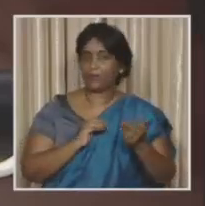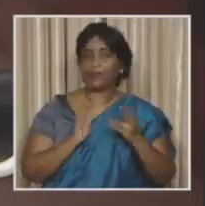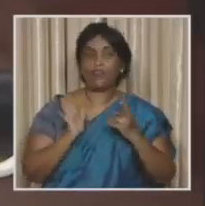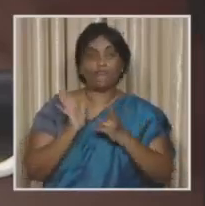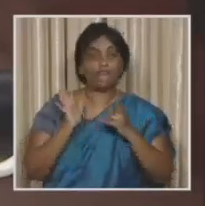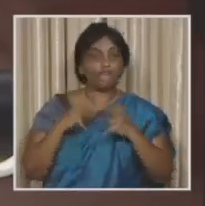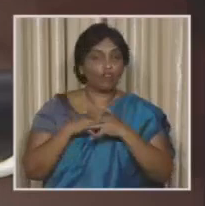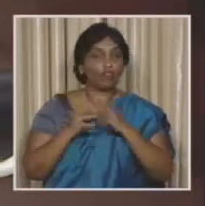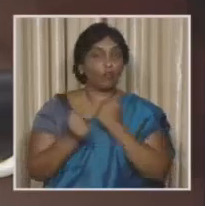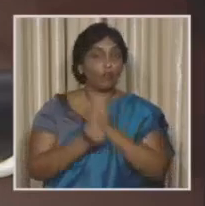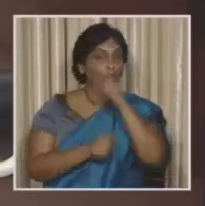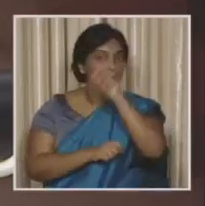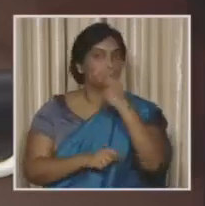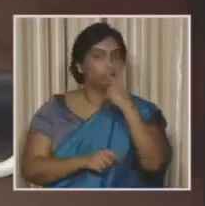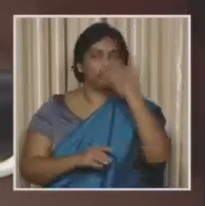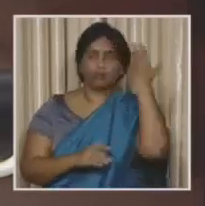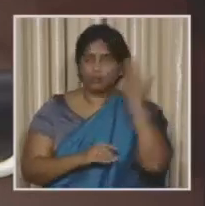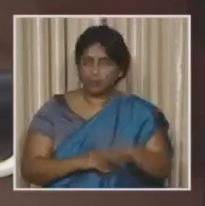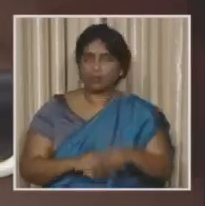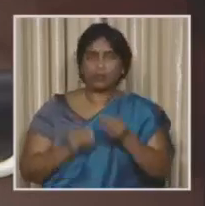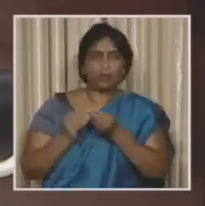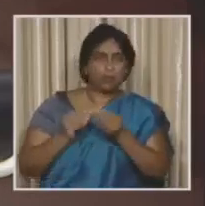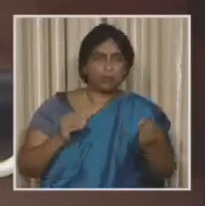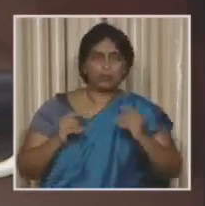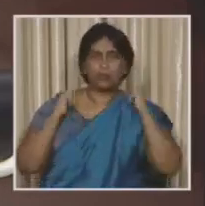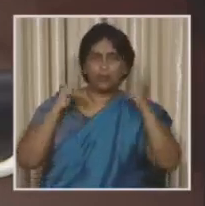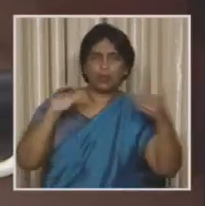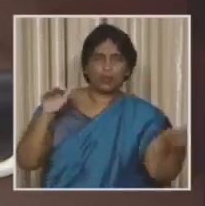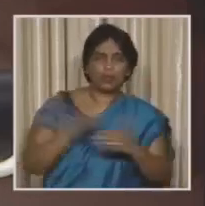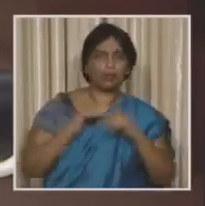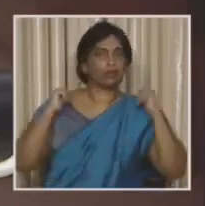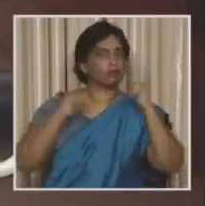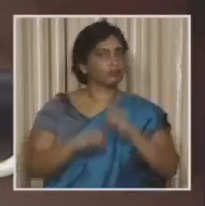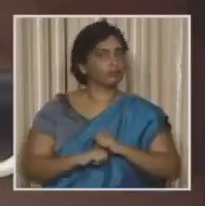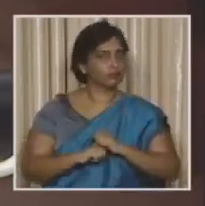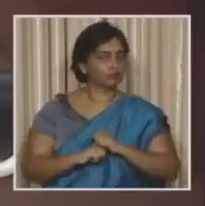වවුනතු ප්‍රදේශයේ පොලිස් නිලධාරීන් දෙදෙනෙක් ඝාතනය කරපු ආසන්නේ බෝක්කුවකට ජැකට් එකක්